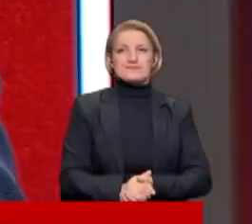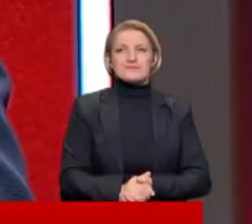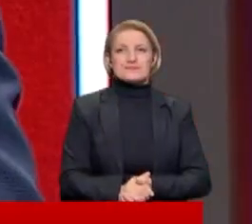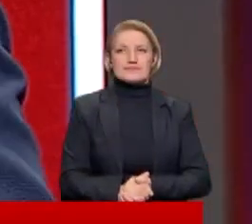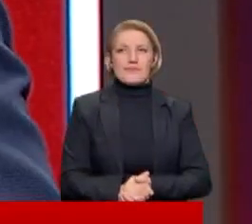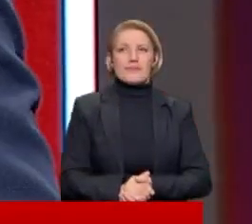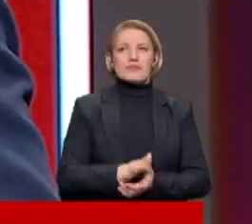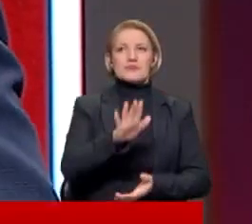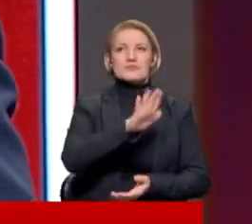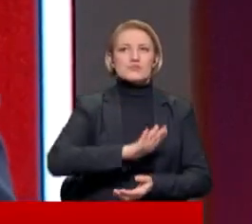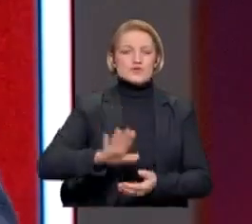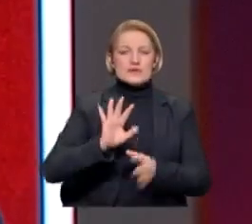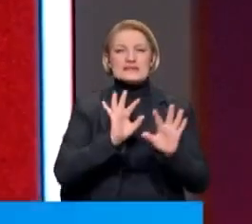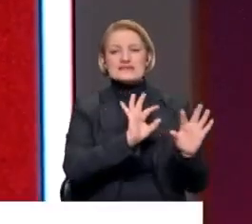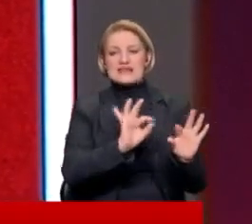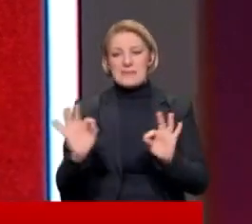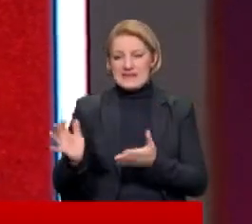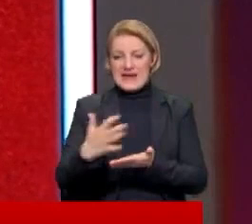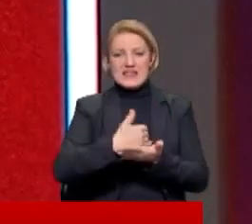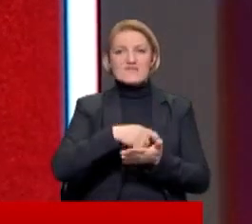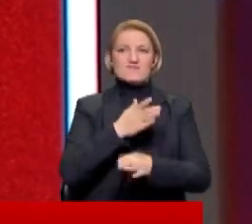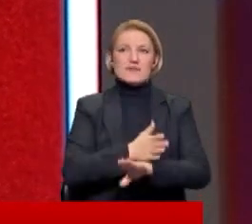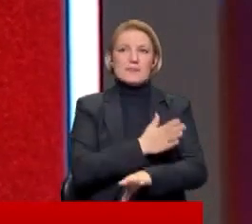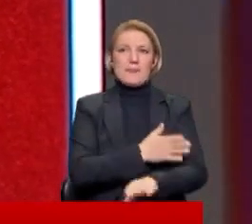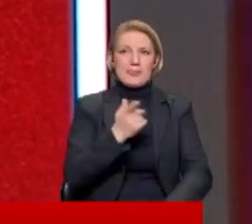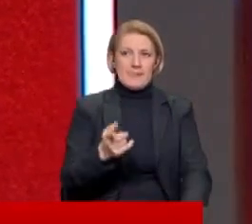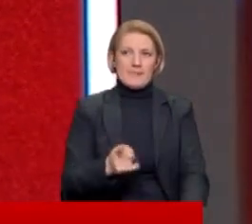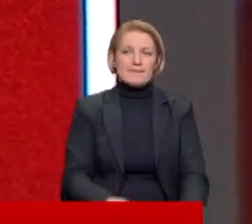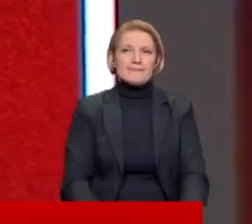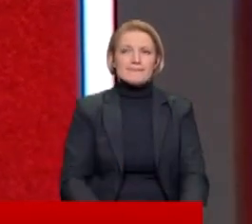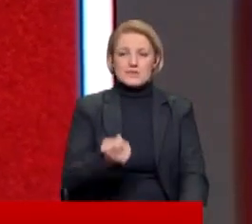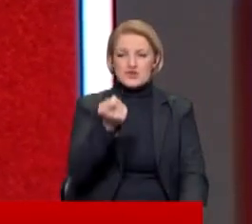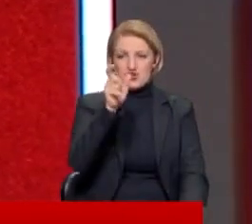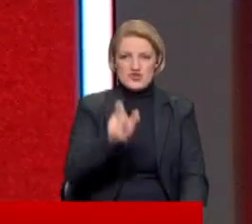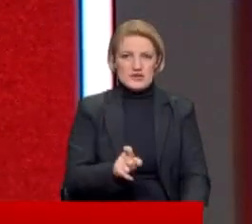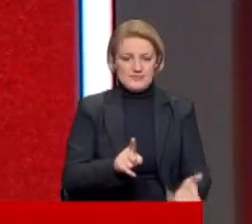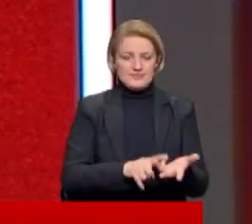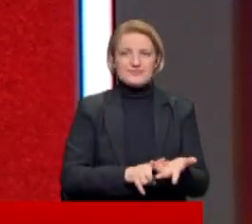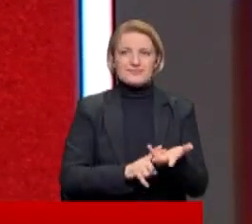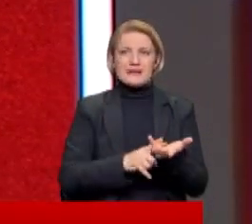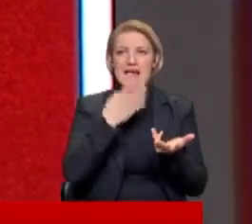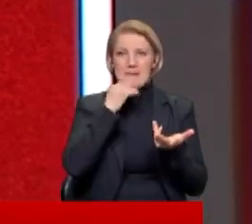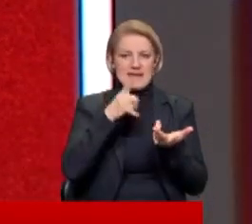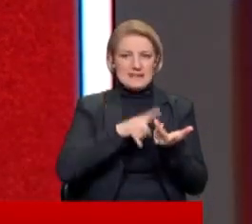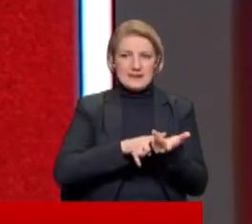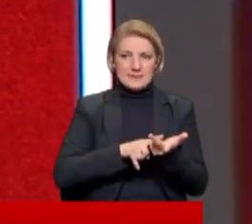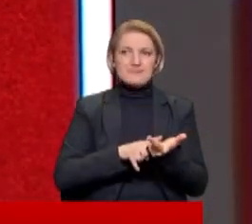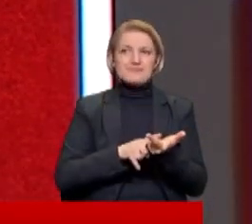Şimdi bütün sabit gelirli vatandaşlarımız, yani işçiler,